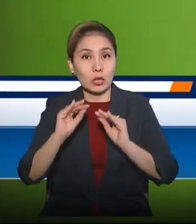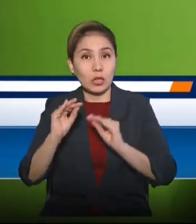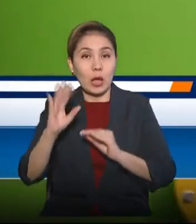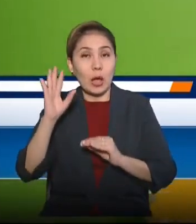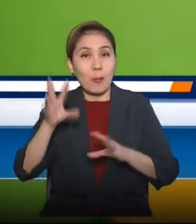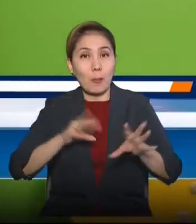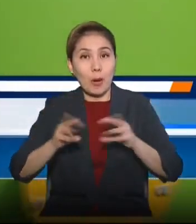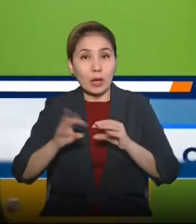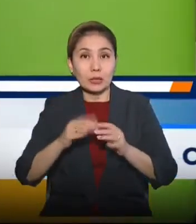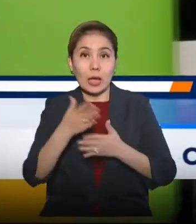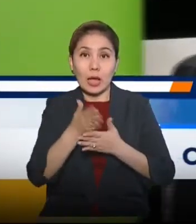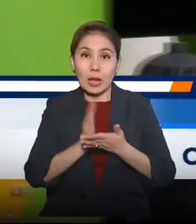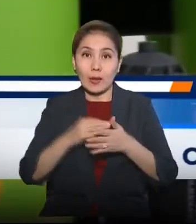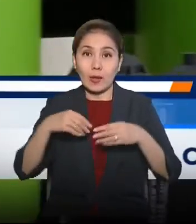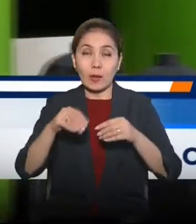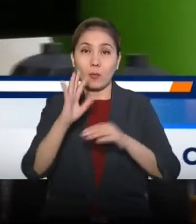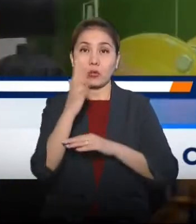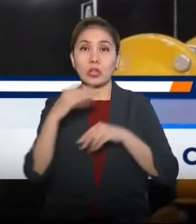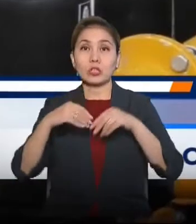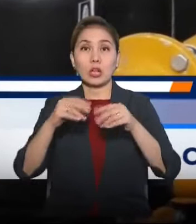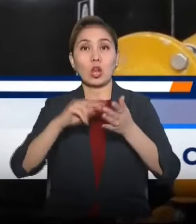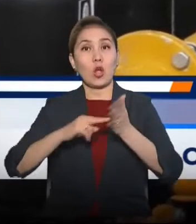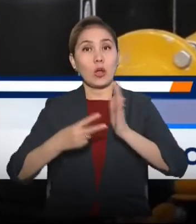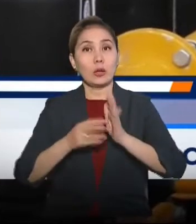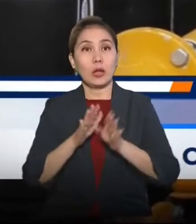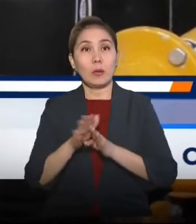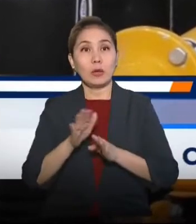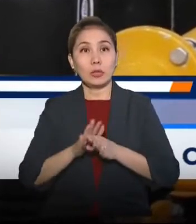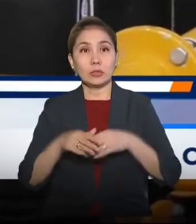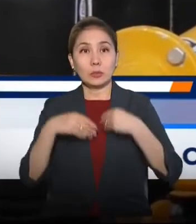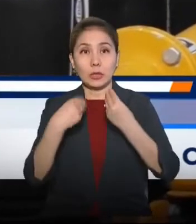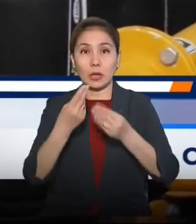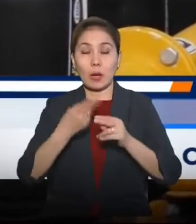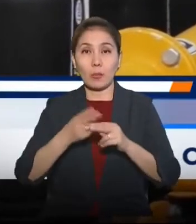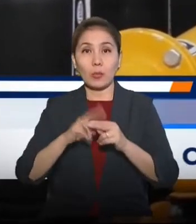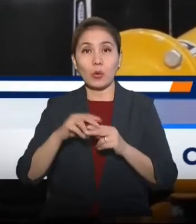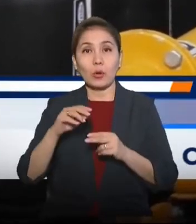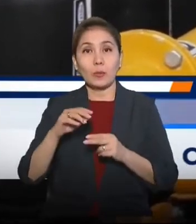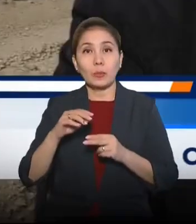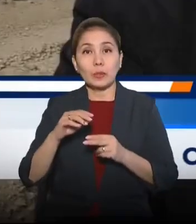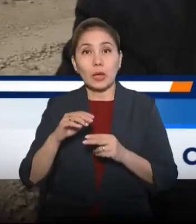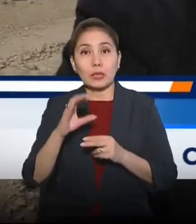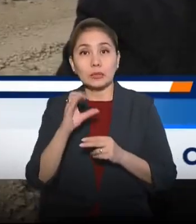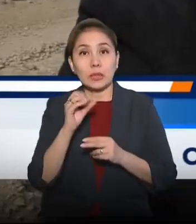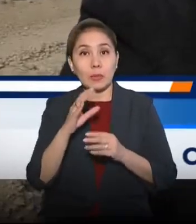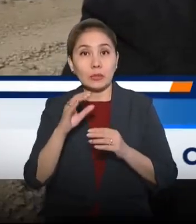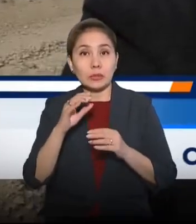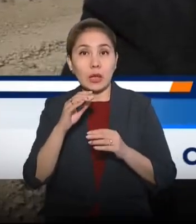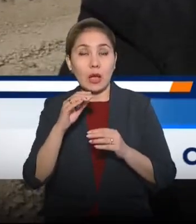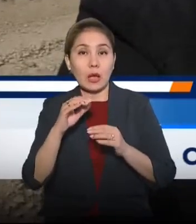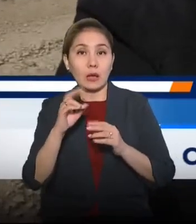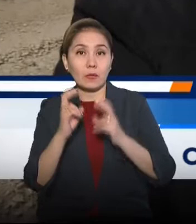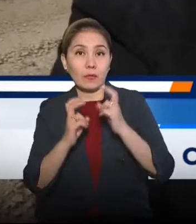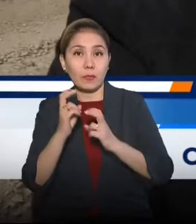g'alla va bog'dorchilik yo'nalishida loyihalar amalga oshirish belgilangan. Bog'iston sabz mas'uliyati cheklangan jamiyat xorijiy